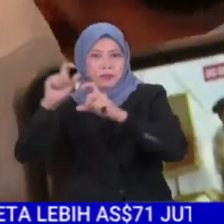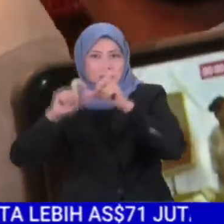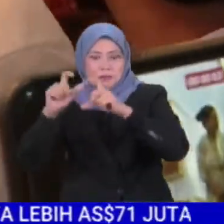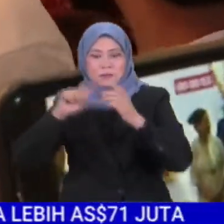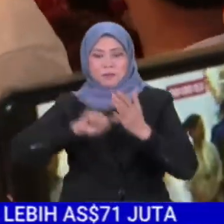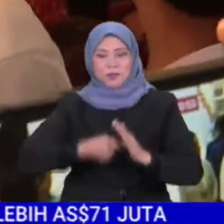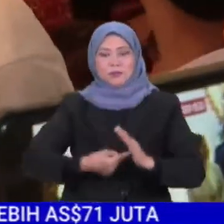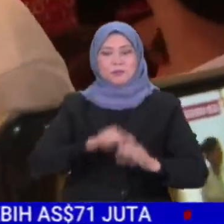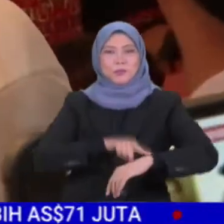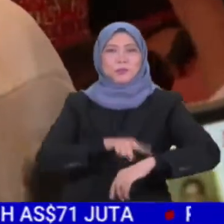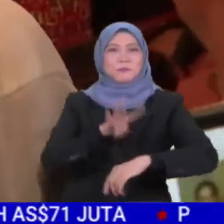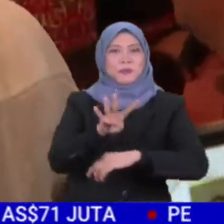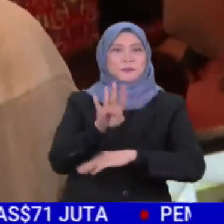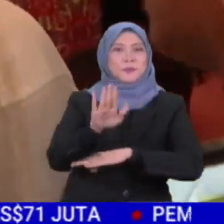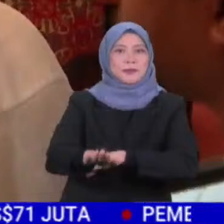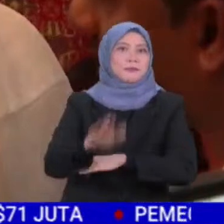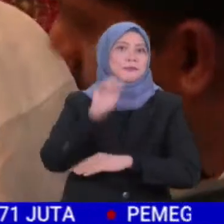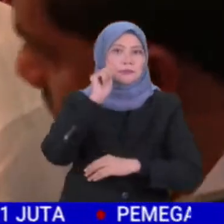4 petang esok.